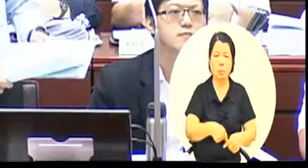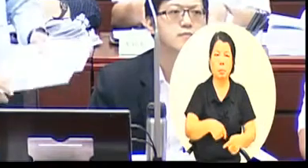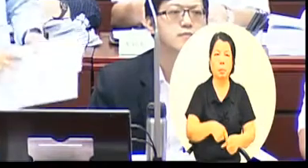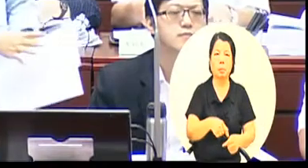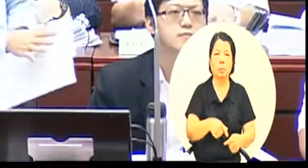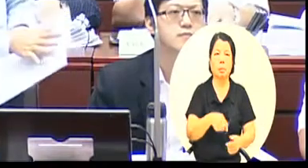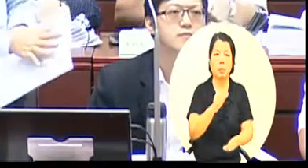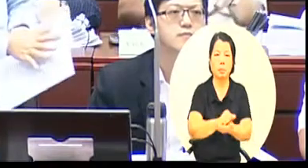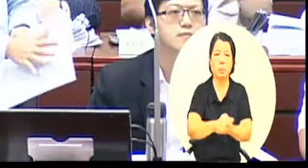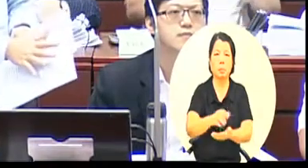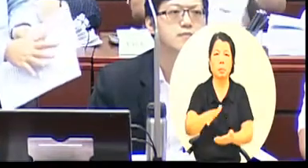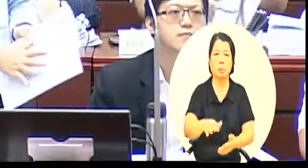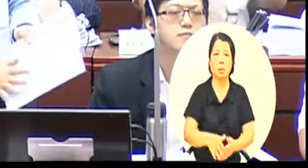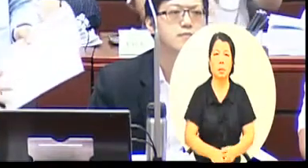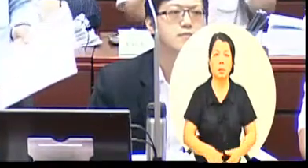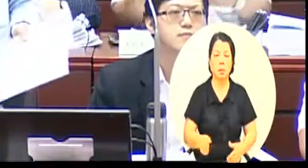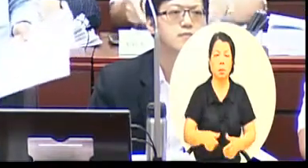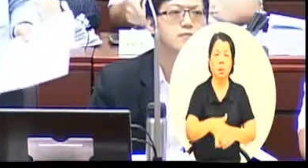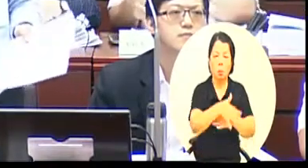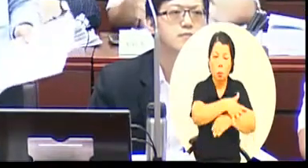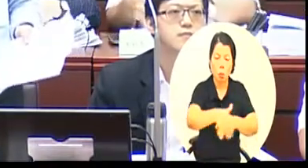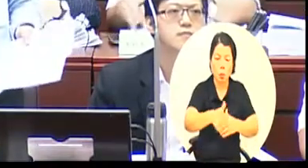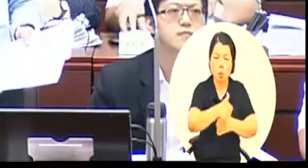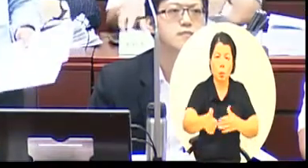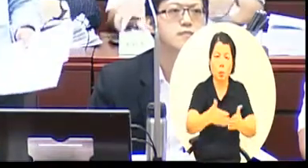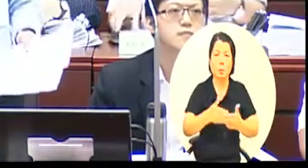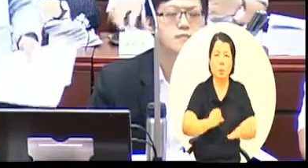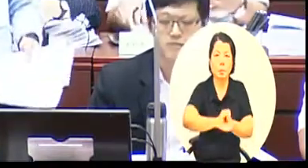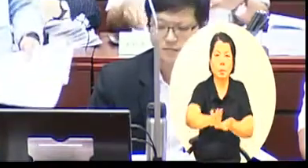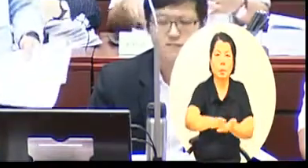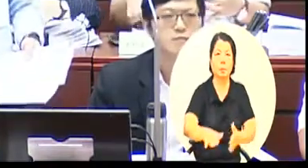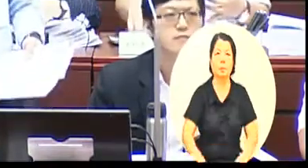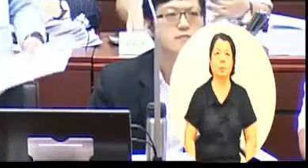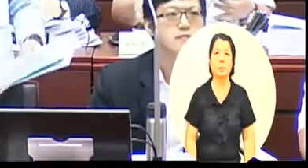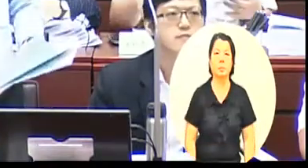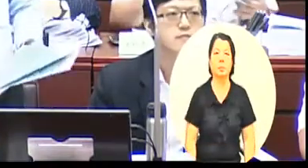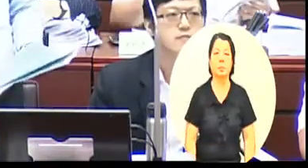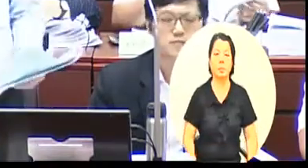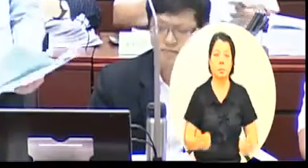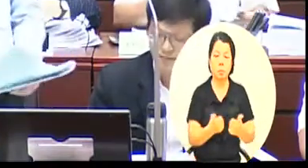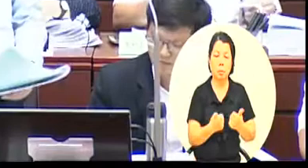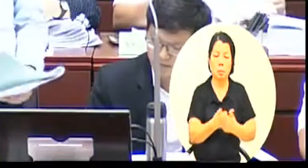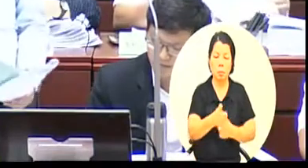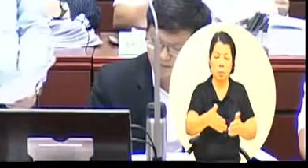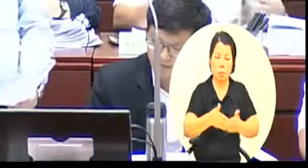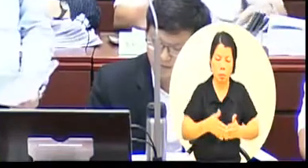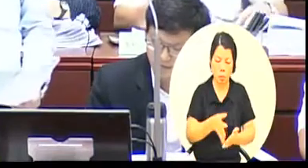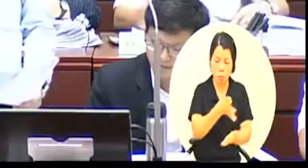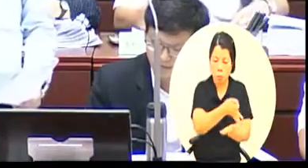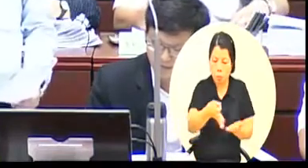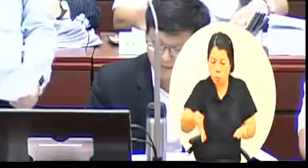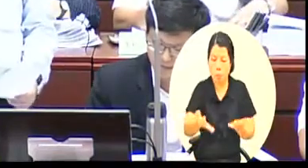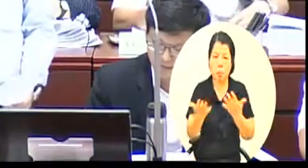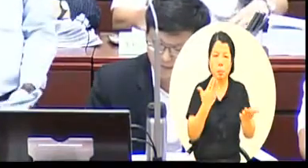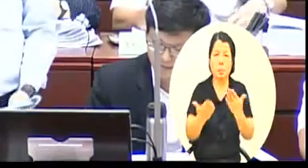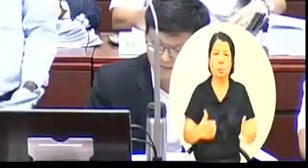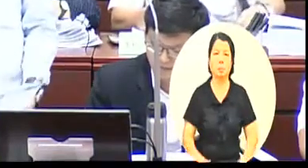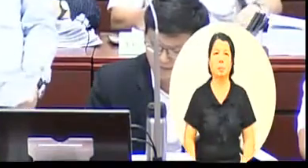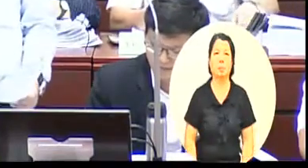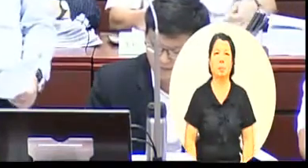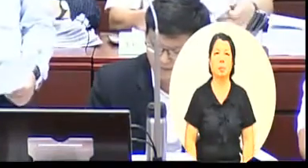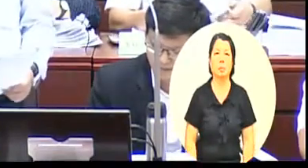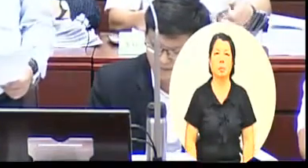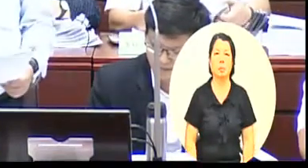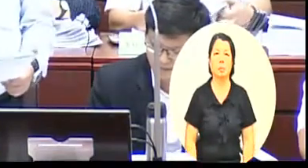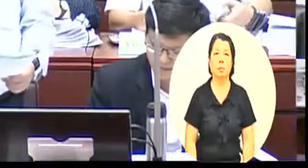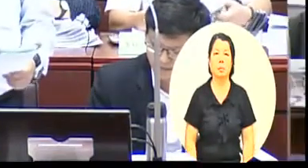面，就已经把委员的所有的学经历， 你是指我们议会开议这一本吗？ 是， 对，是，是 列出来哈。对， 是 没有错。好，第二个就是